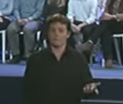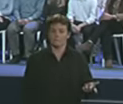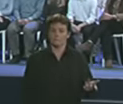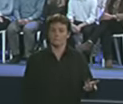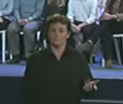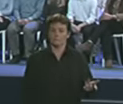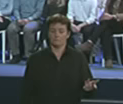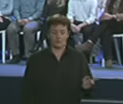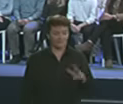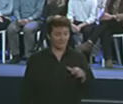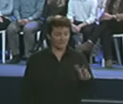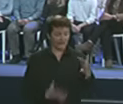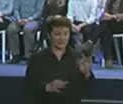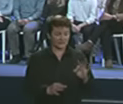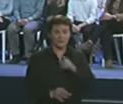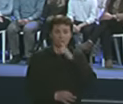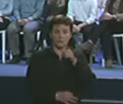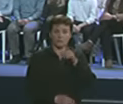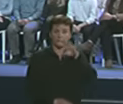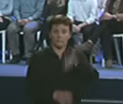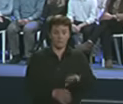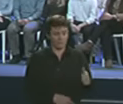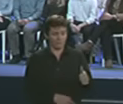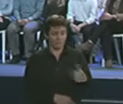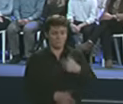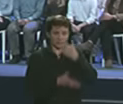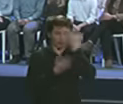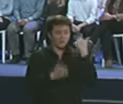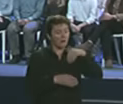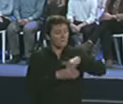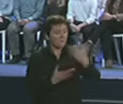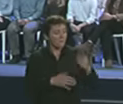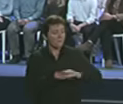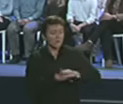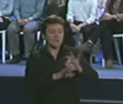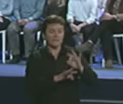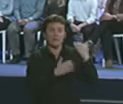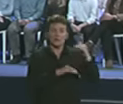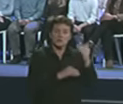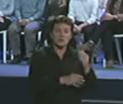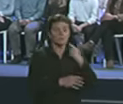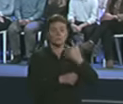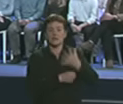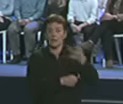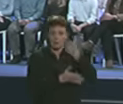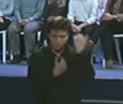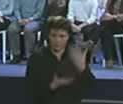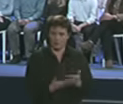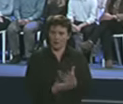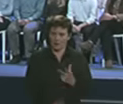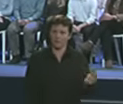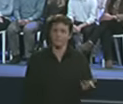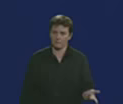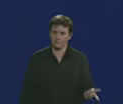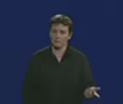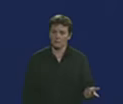qu'à 10 jours de l'échéance, on ne sait pas quelle sera la politique migratoire pour les 5 années, c'est grave.